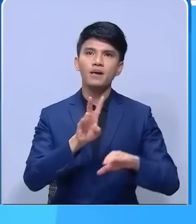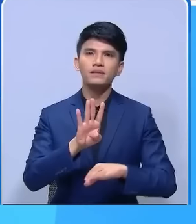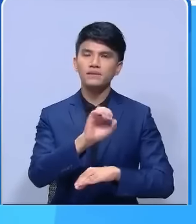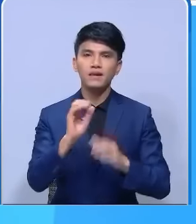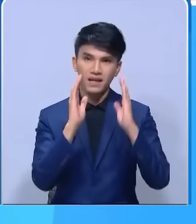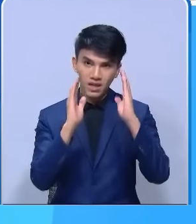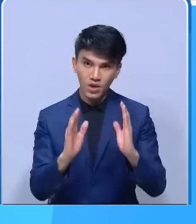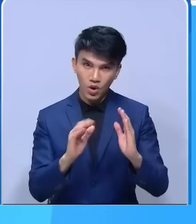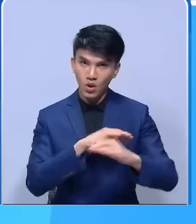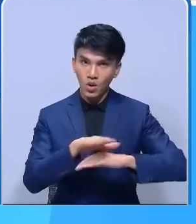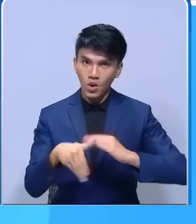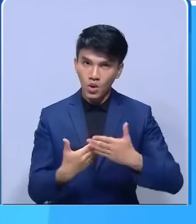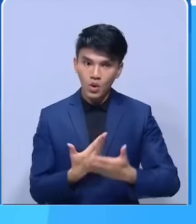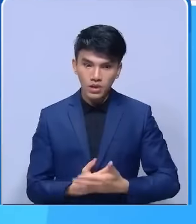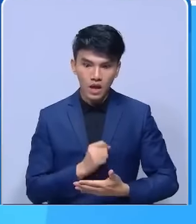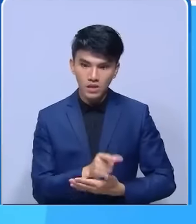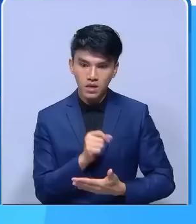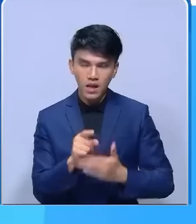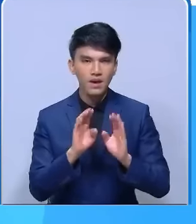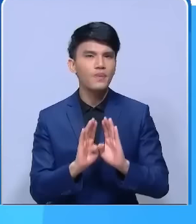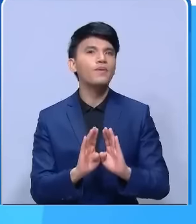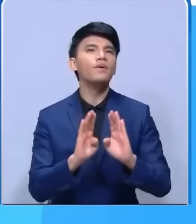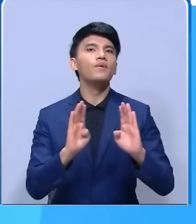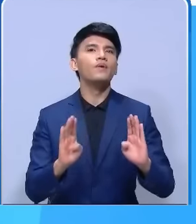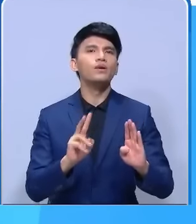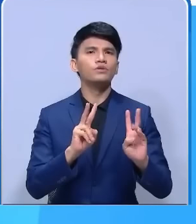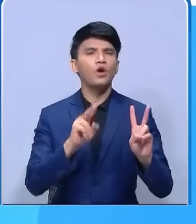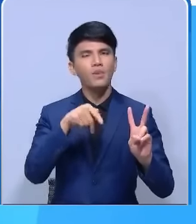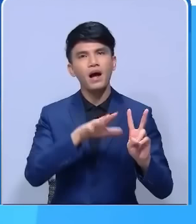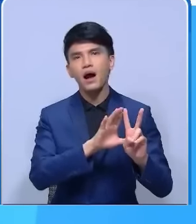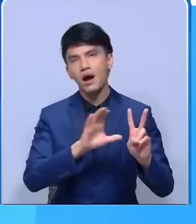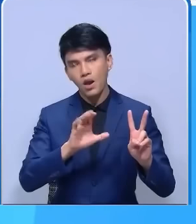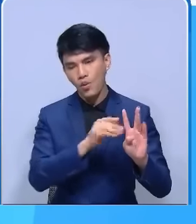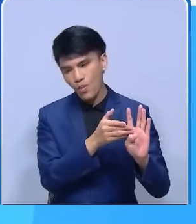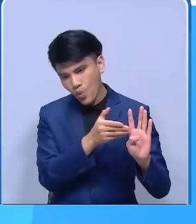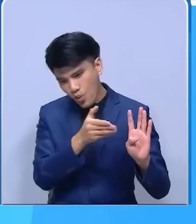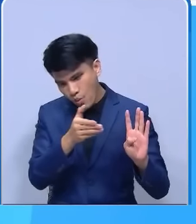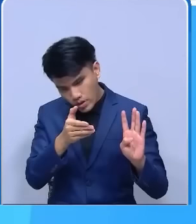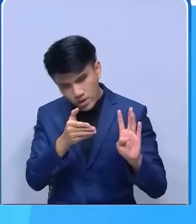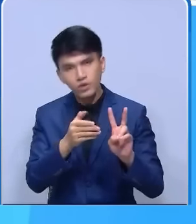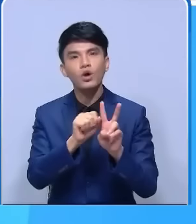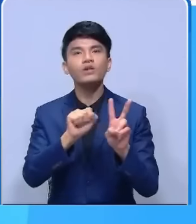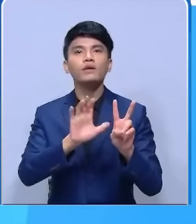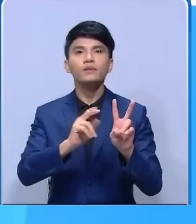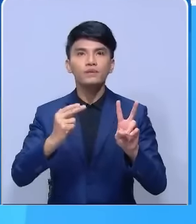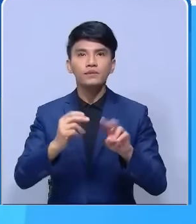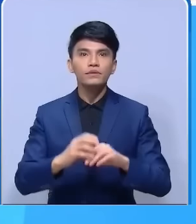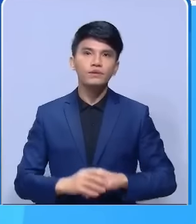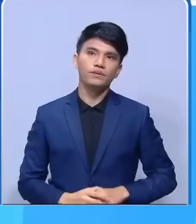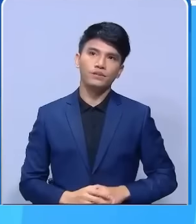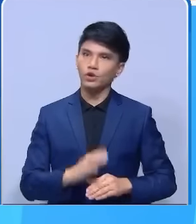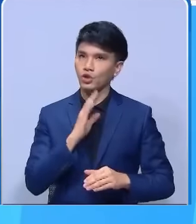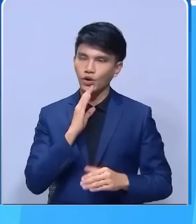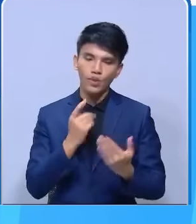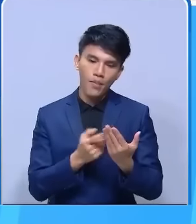คนแต่ละคนต้องจ่ายเงินเปิดบินน่ะไม่ว่าจะเป็น 2,500บาทไปจนถึงสูงสุด 250,000บาทถ้าเกิดว่า